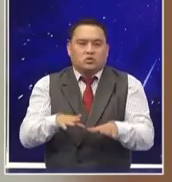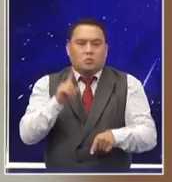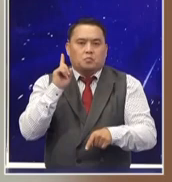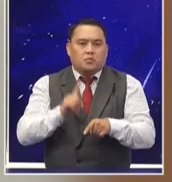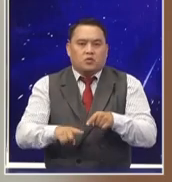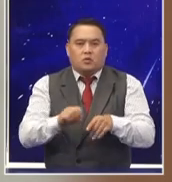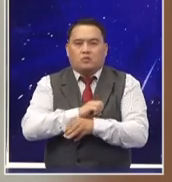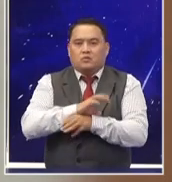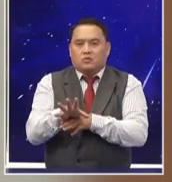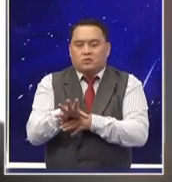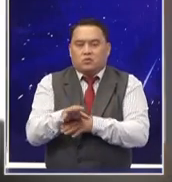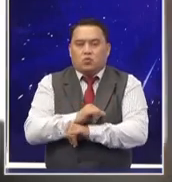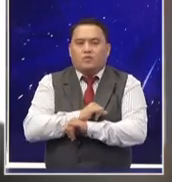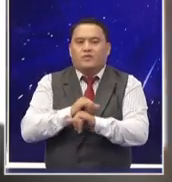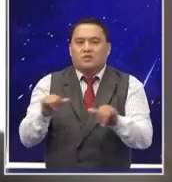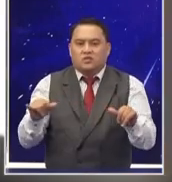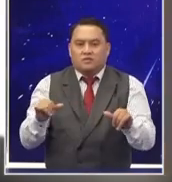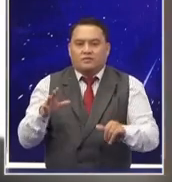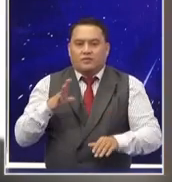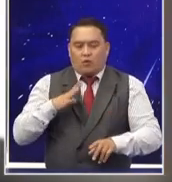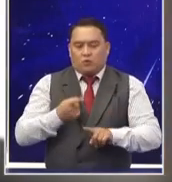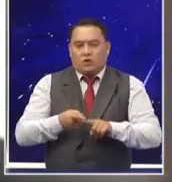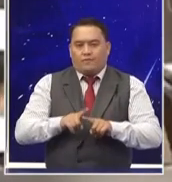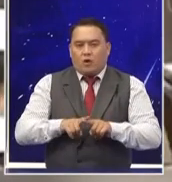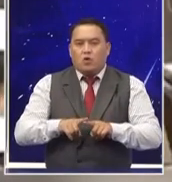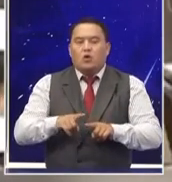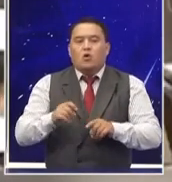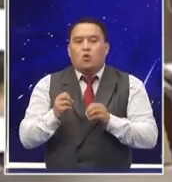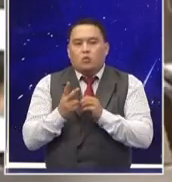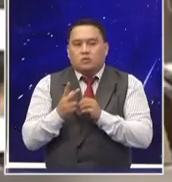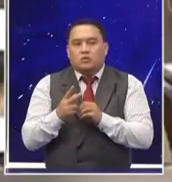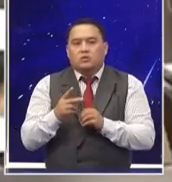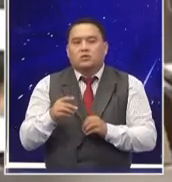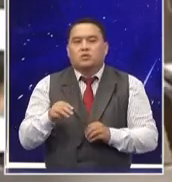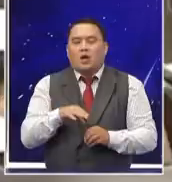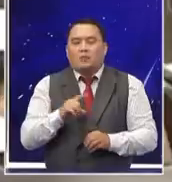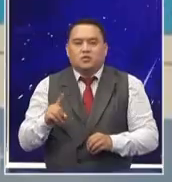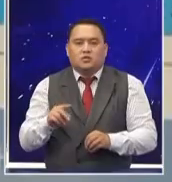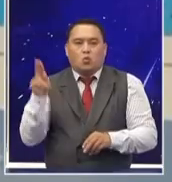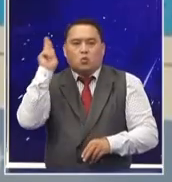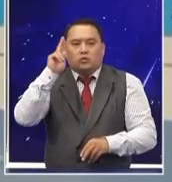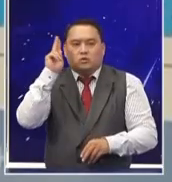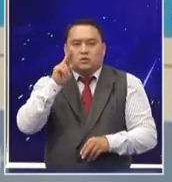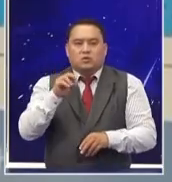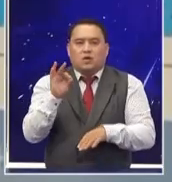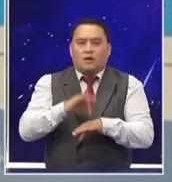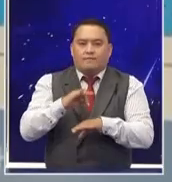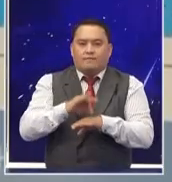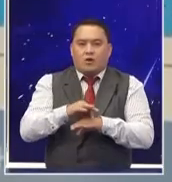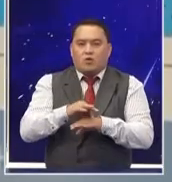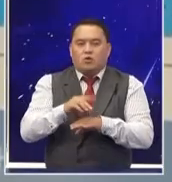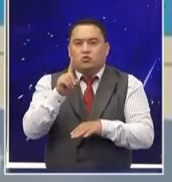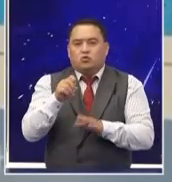қабылдауына коронавирустың өршуі себеп. Мұнда 11-23 тамыз аралығында ұстаздар мен оқушылар арасынан індетті